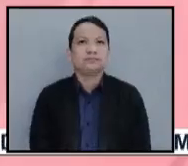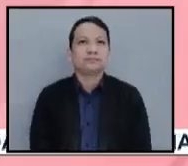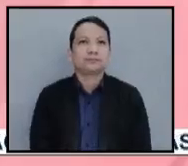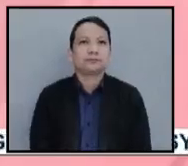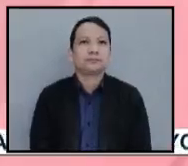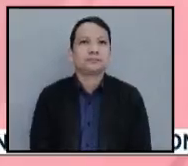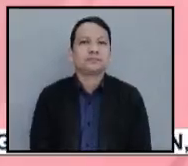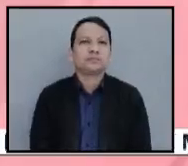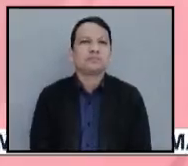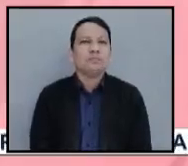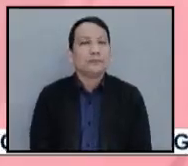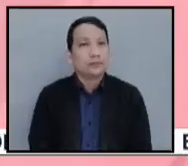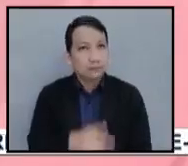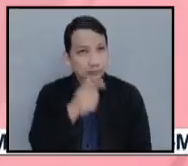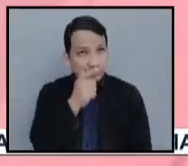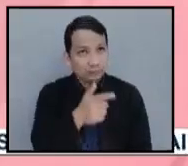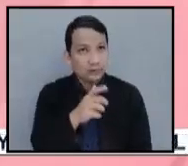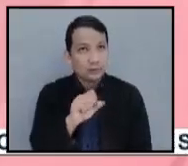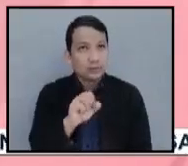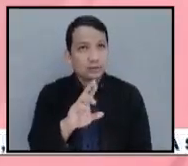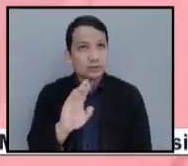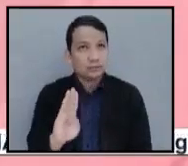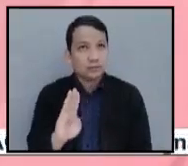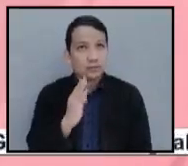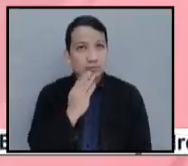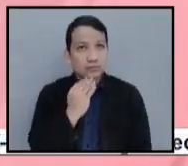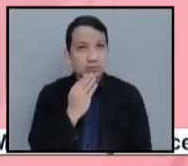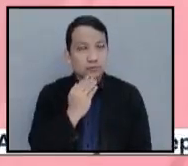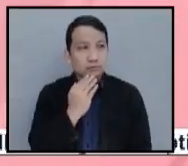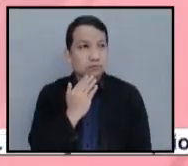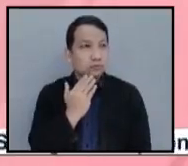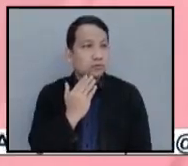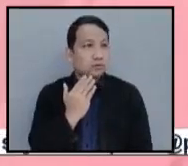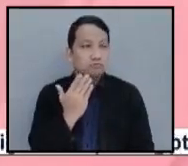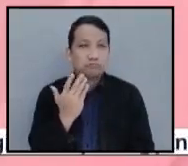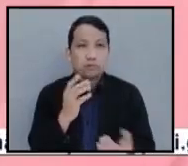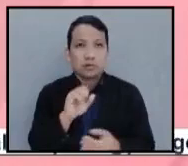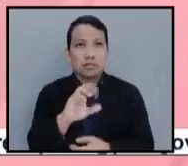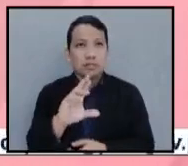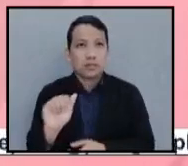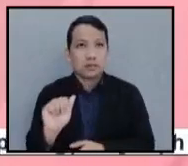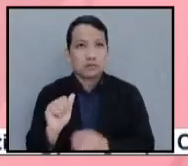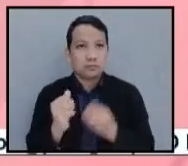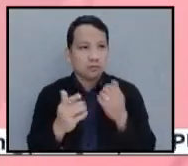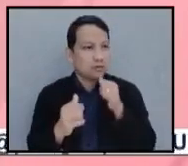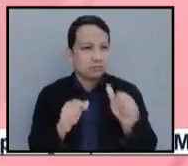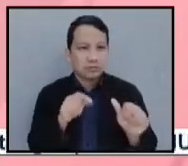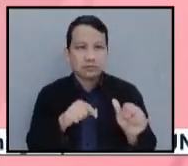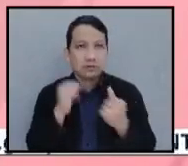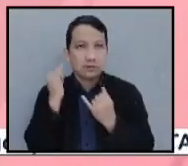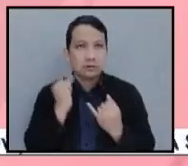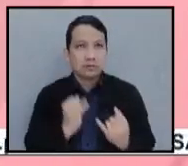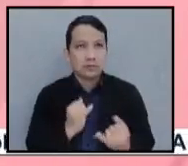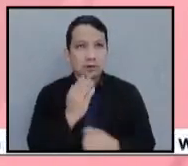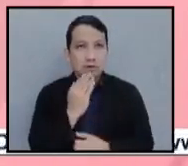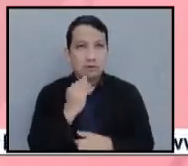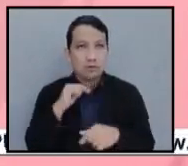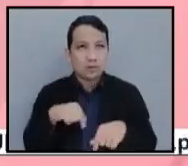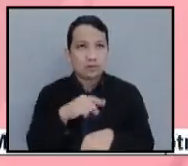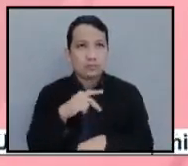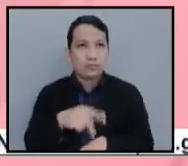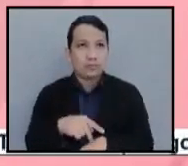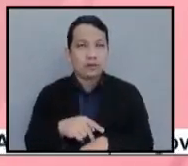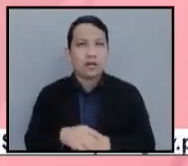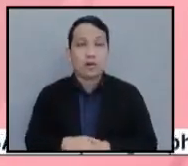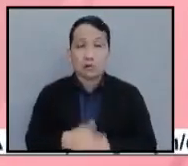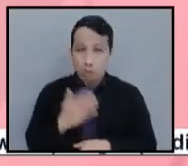tiniyak ng sugar regulatory administration o sra na hindi pa kailangang mag-angkat ng asukal ng bansa sapat